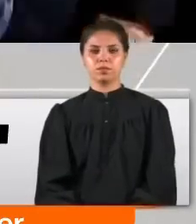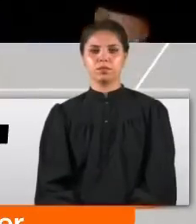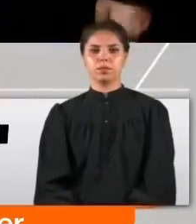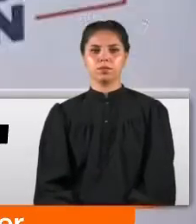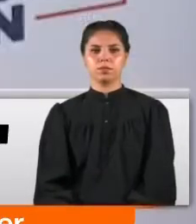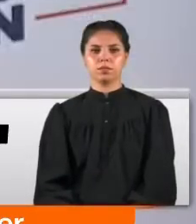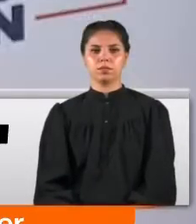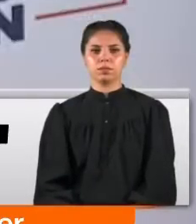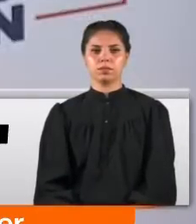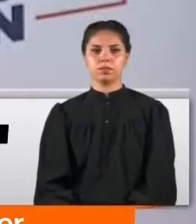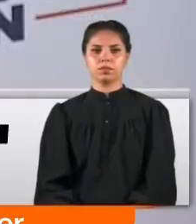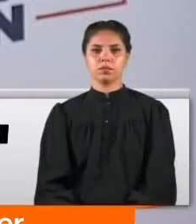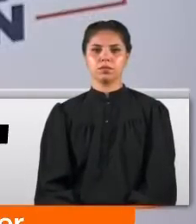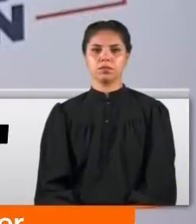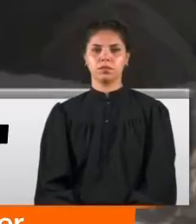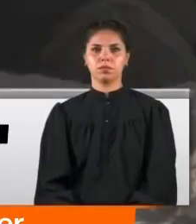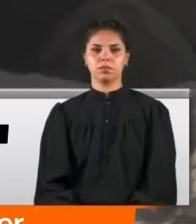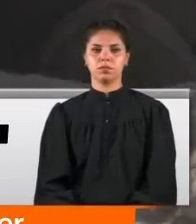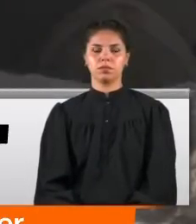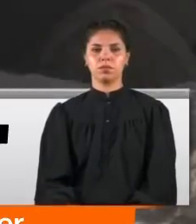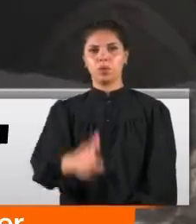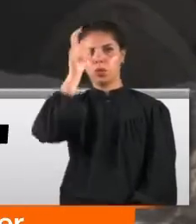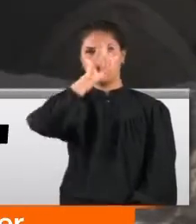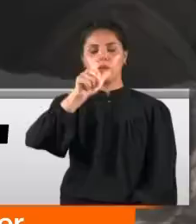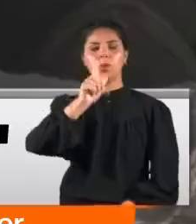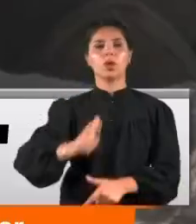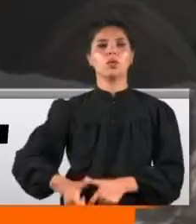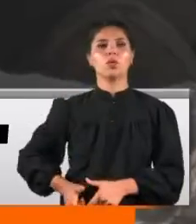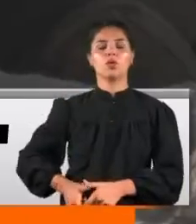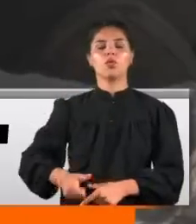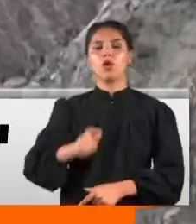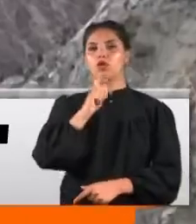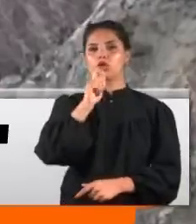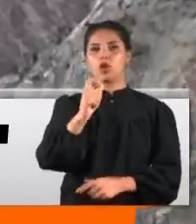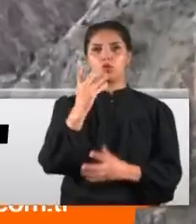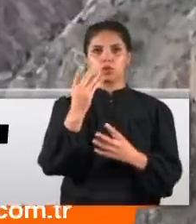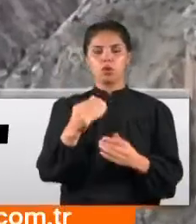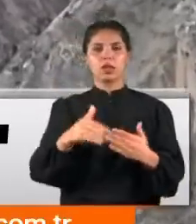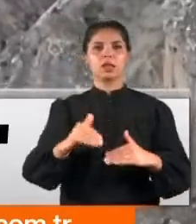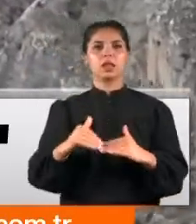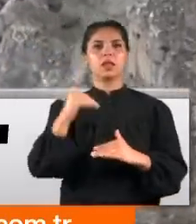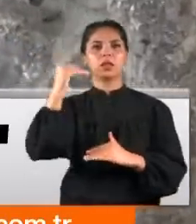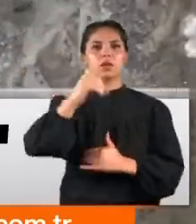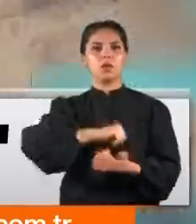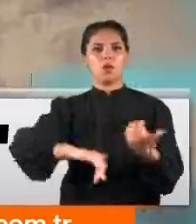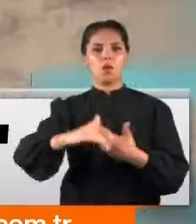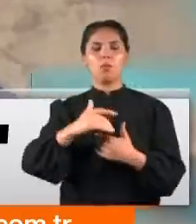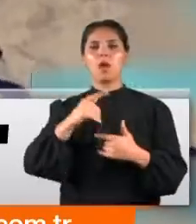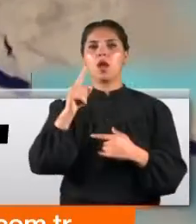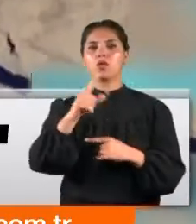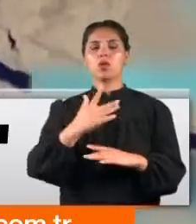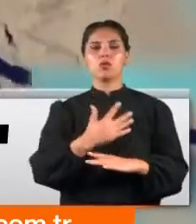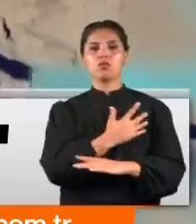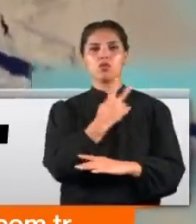bırakılmasını istiyorsanız bize katılacaksınız. Türkiye'nin güvenliğini teminat altına alan sınır ötesi operasyon tezkerelerine